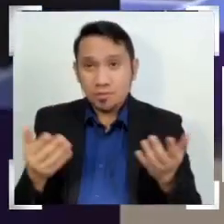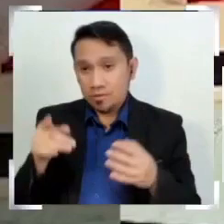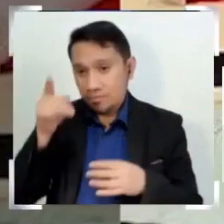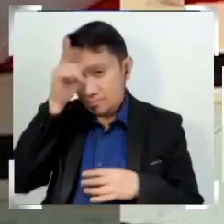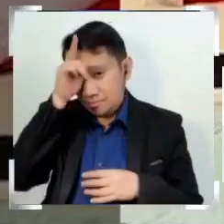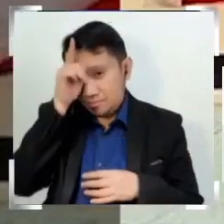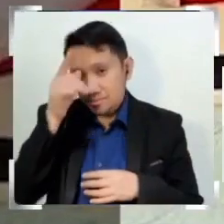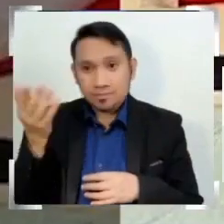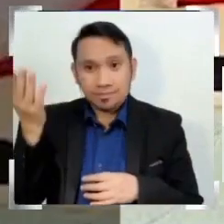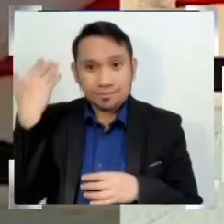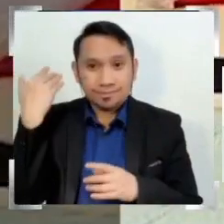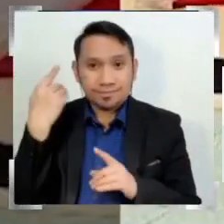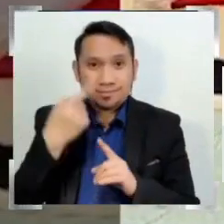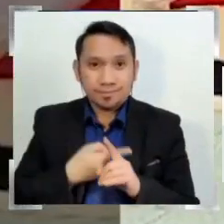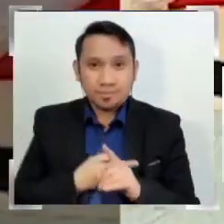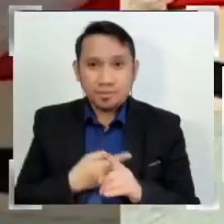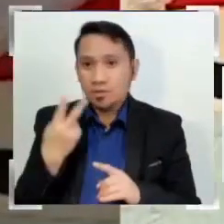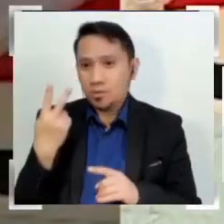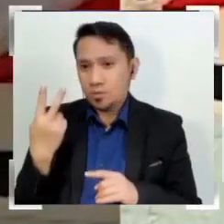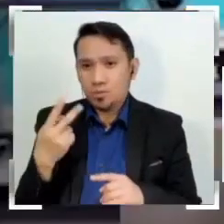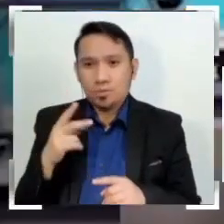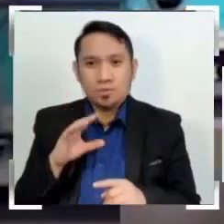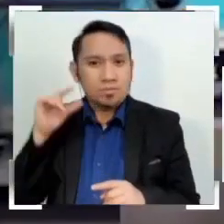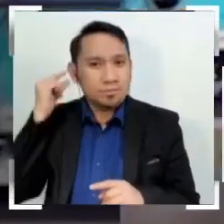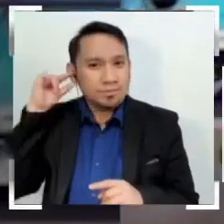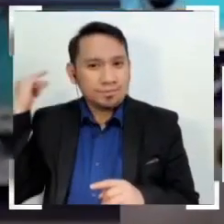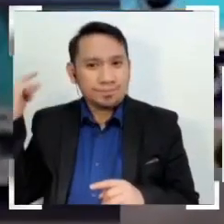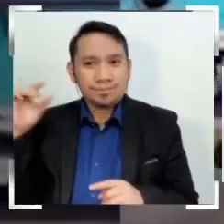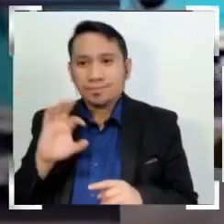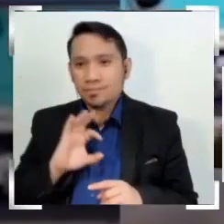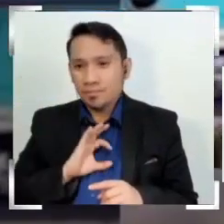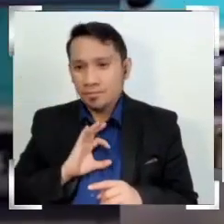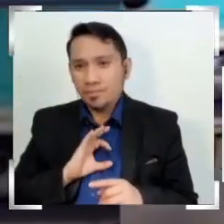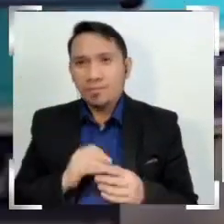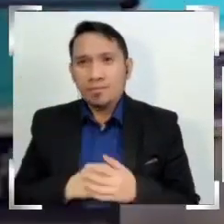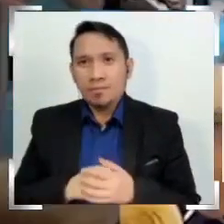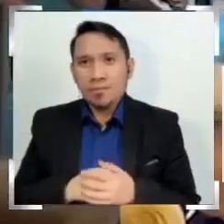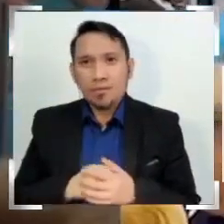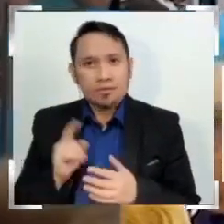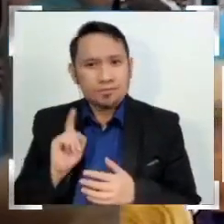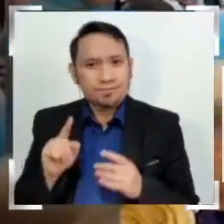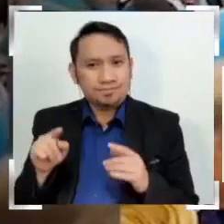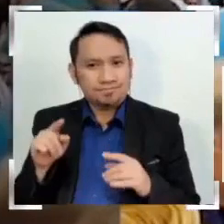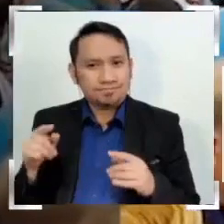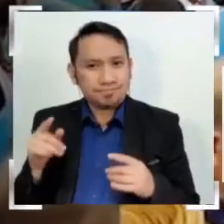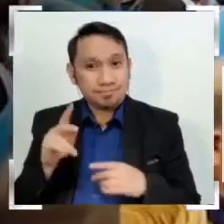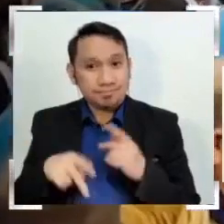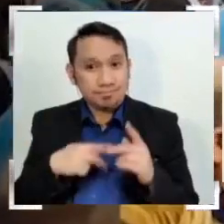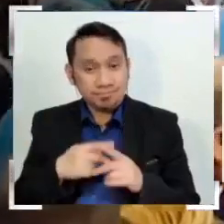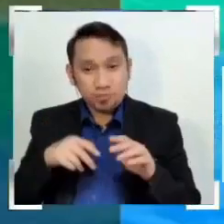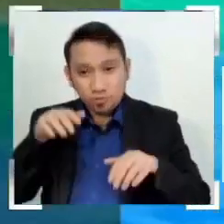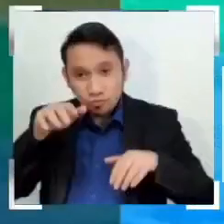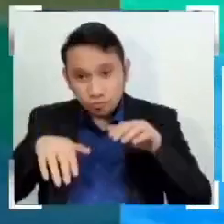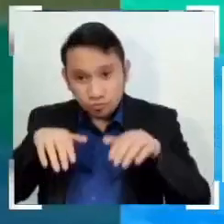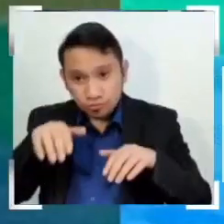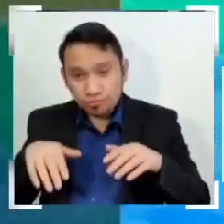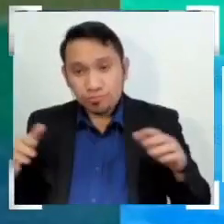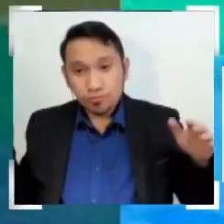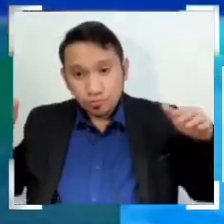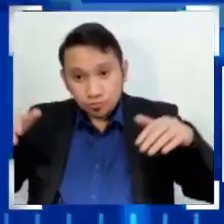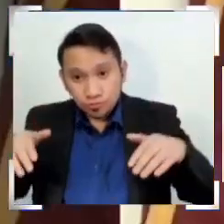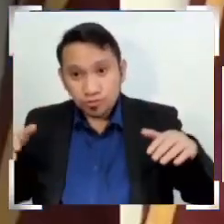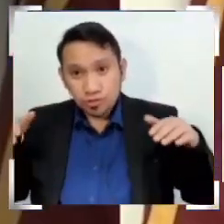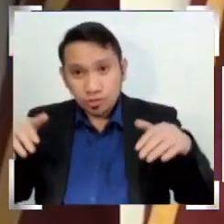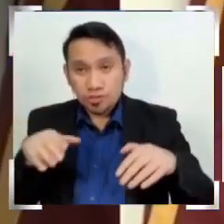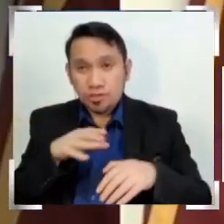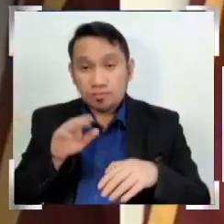buwan. Dalawang gold medals ang naiuwi ni Cartera sa men's 50-meter butterfly, habang nanguna naman ito sa men's 50-meter